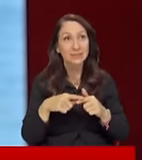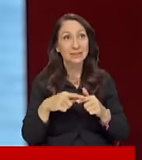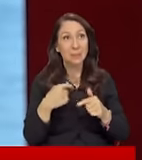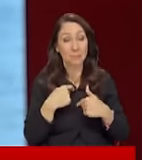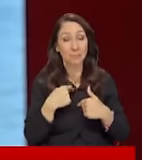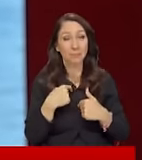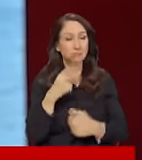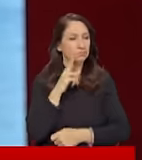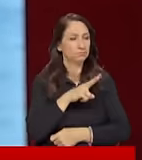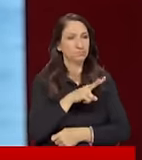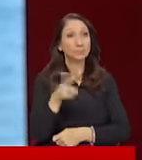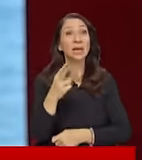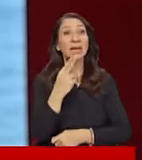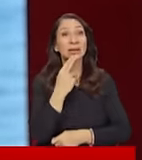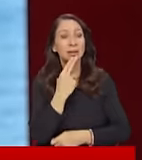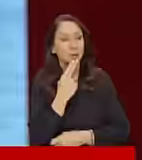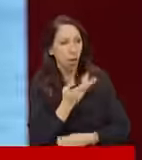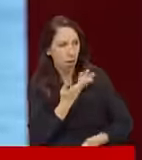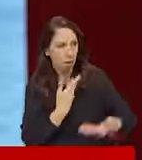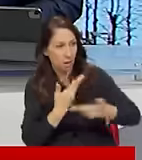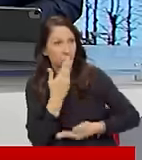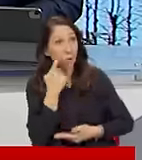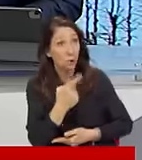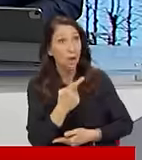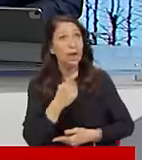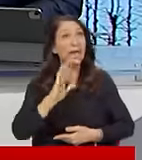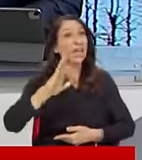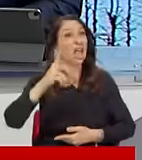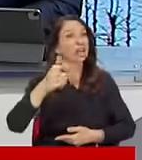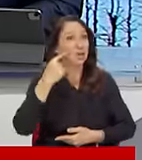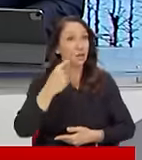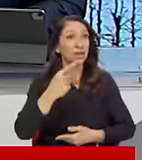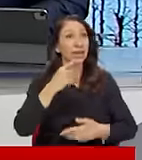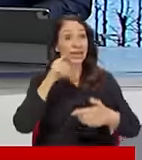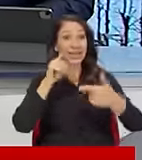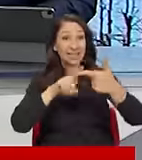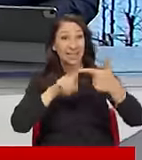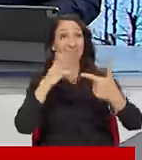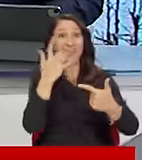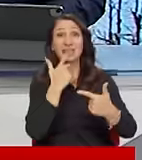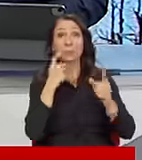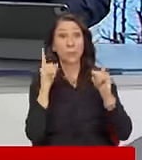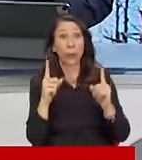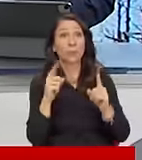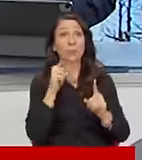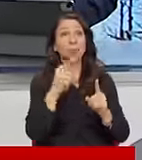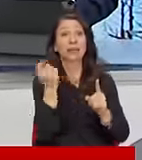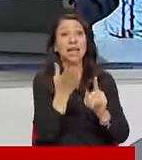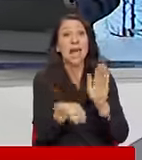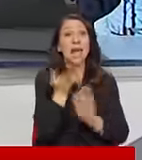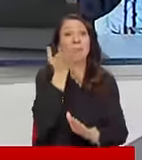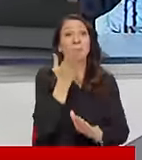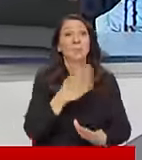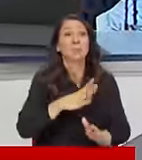benim de sahadan gördüğüm ve kadınlardan aldığım dönüşümler ileriki dönemde, ikinci beş yıllık dönemde bizim bu sayıları